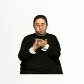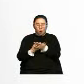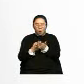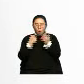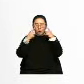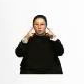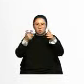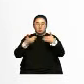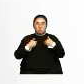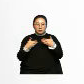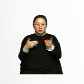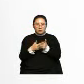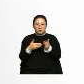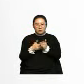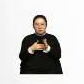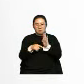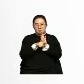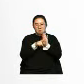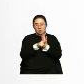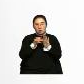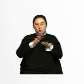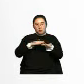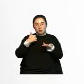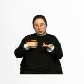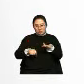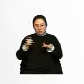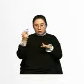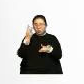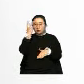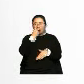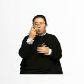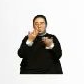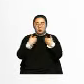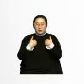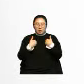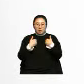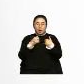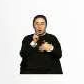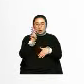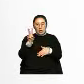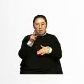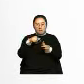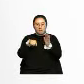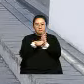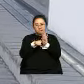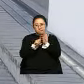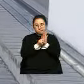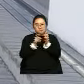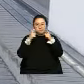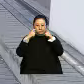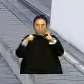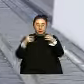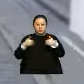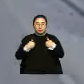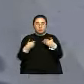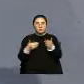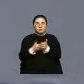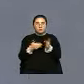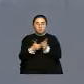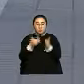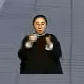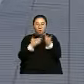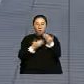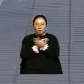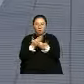됐고 당초 음성이 나왔던 손자도 재검사를 받아 양성 판정 됐습니다 해당 자택과 공용